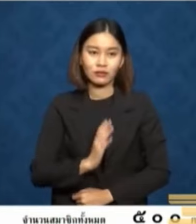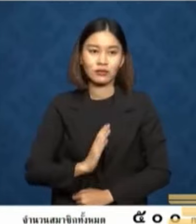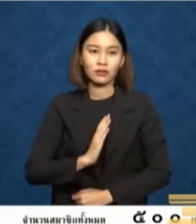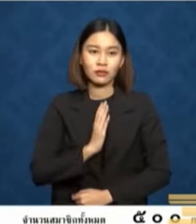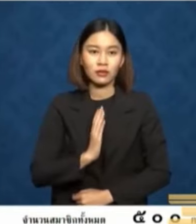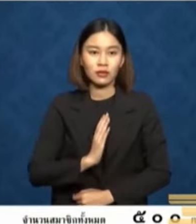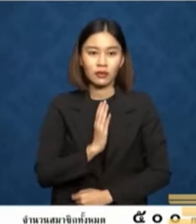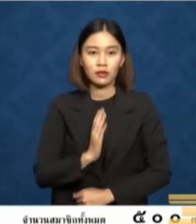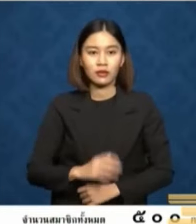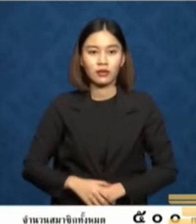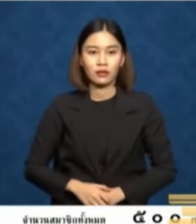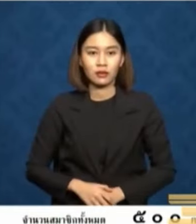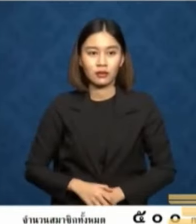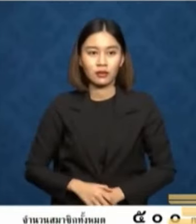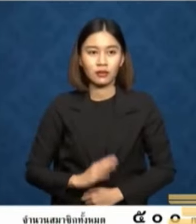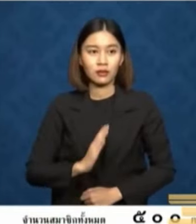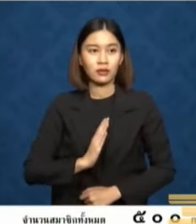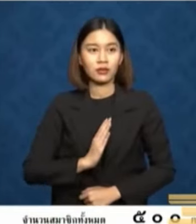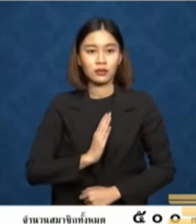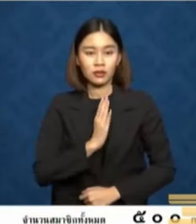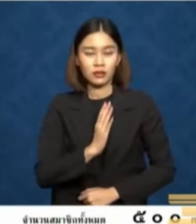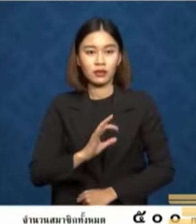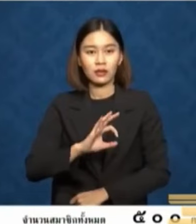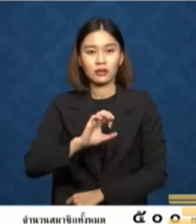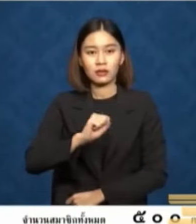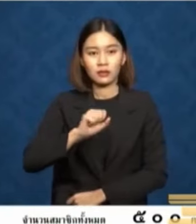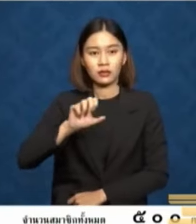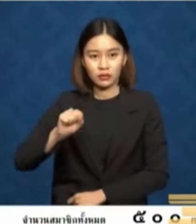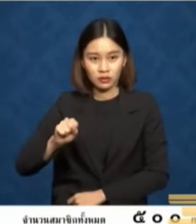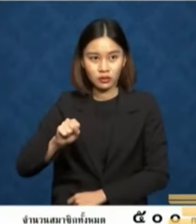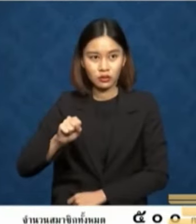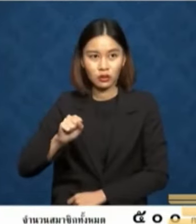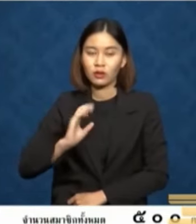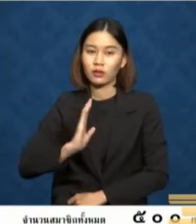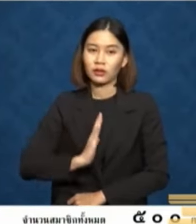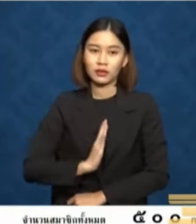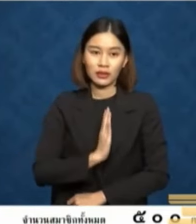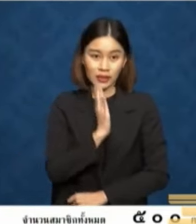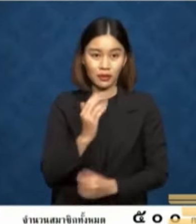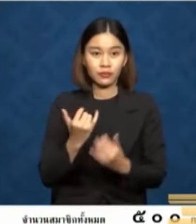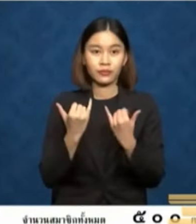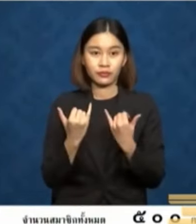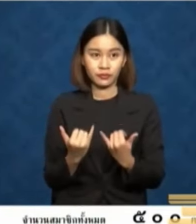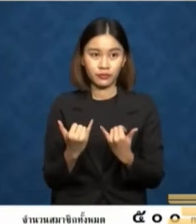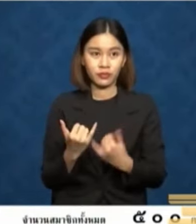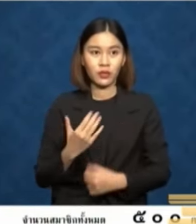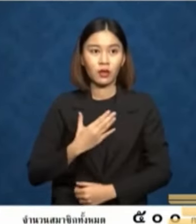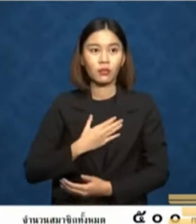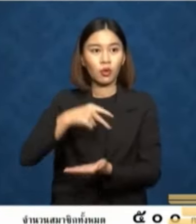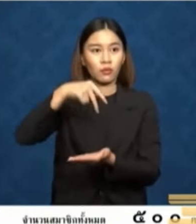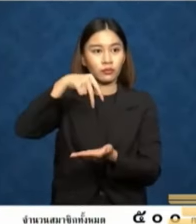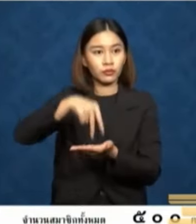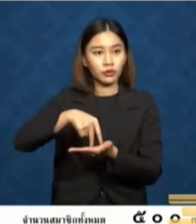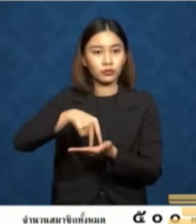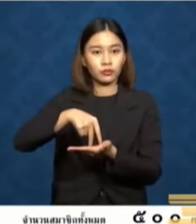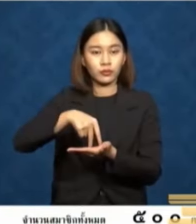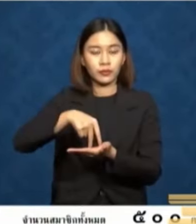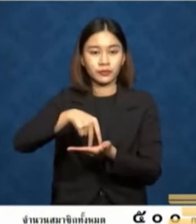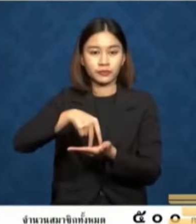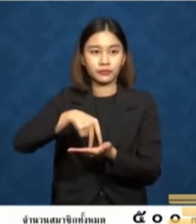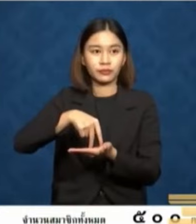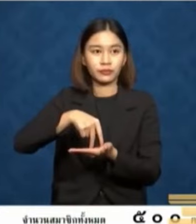ศรีนี่คือสมาชิกสภาผู้แทนราษฎรอันทรงเกียรติแห่งนี้ผมไม่ลุกขึ้นมา